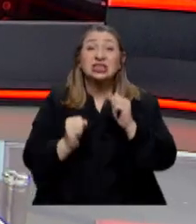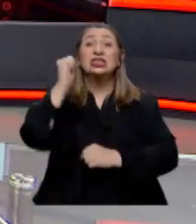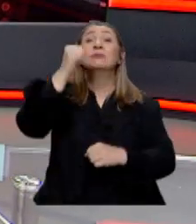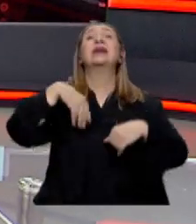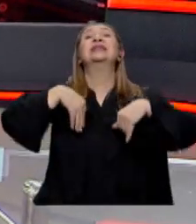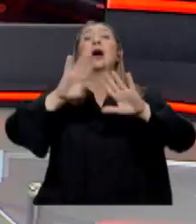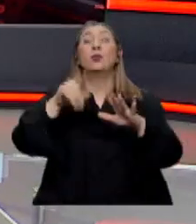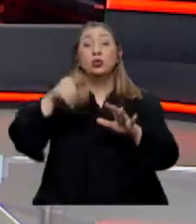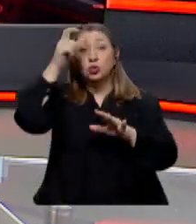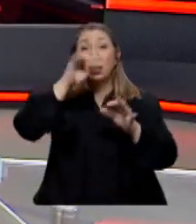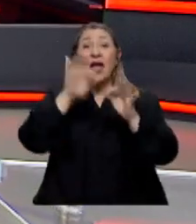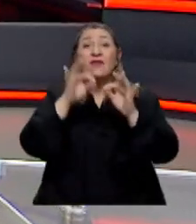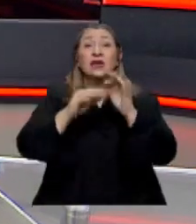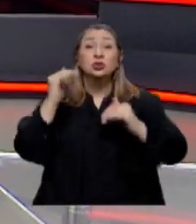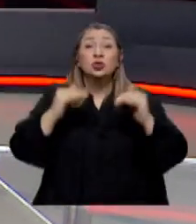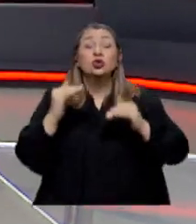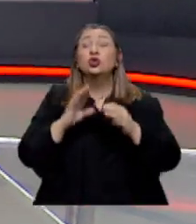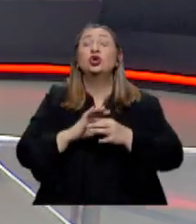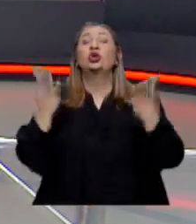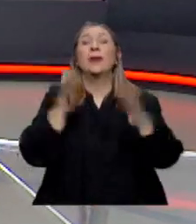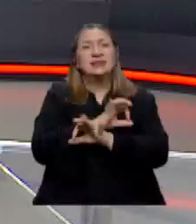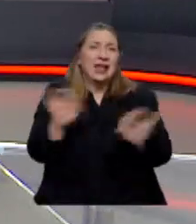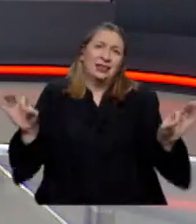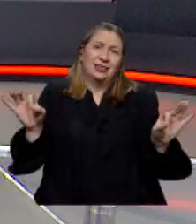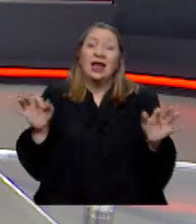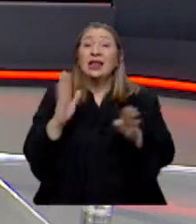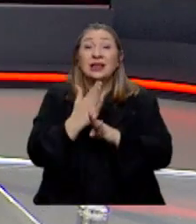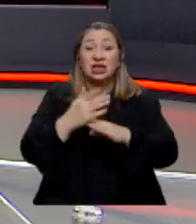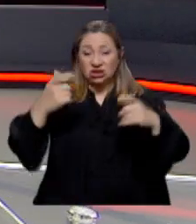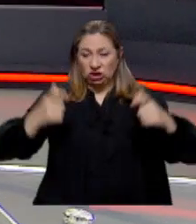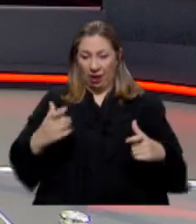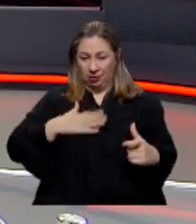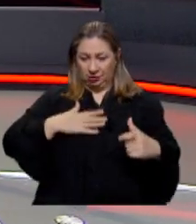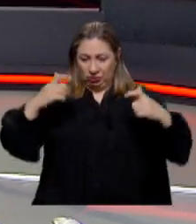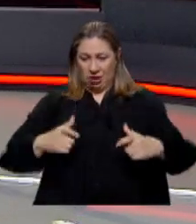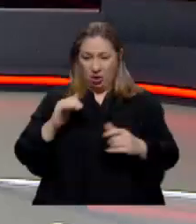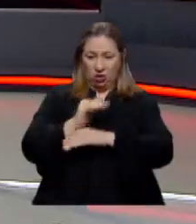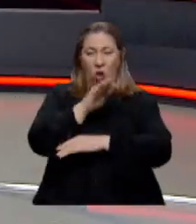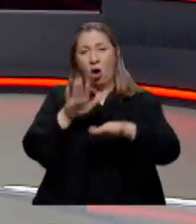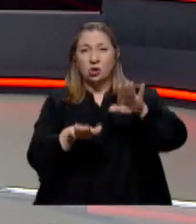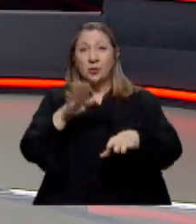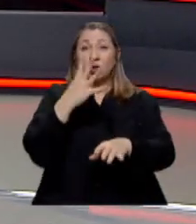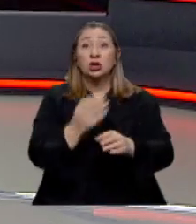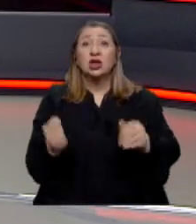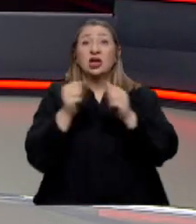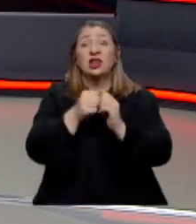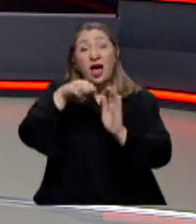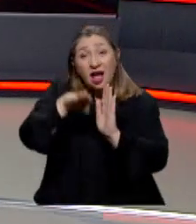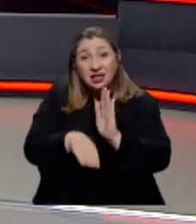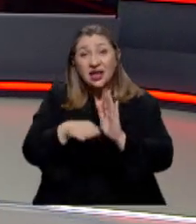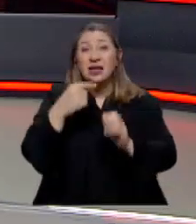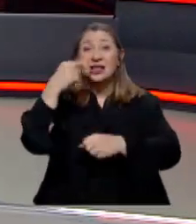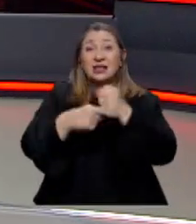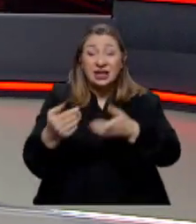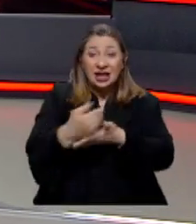çıkarılmazsa bu ülke epilasyonu çözemez gıdadan ettir bu çünkü şehirde yaşayanın ortalama 4 kat altında